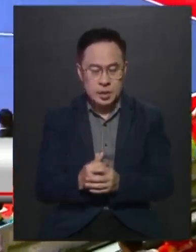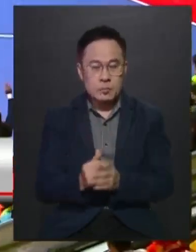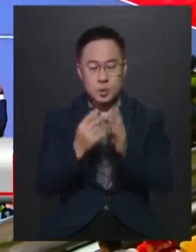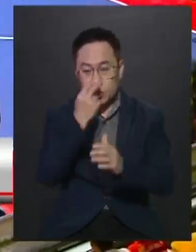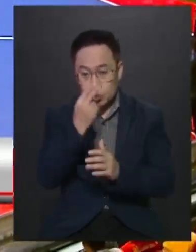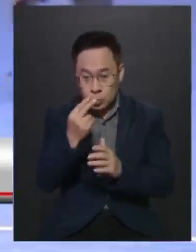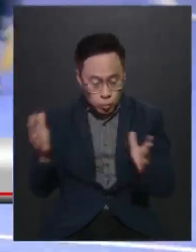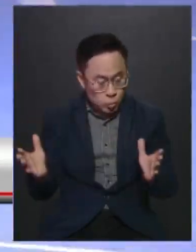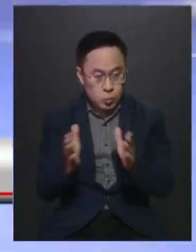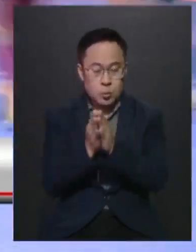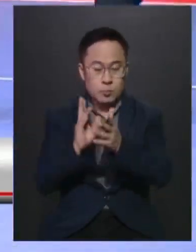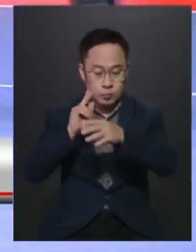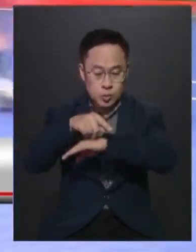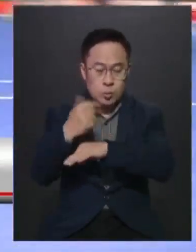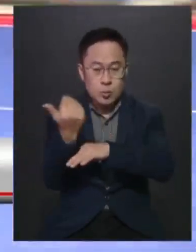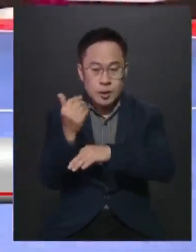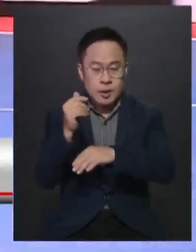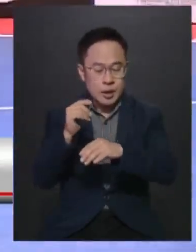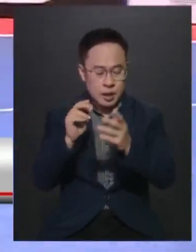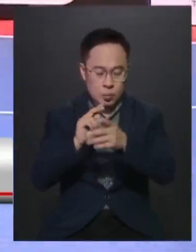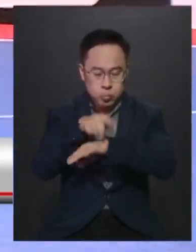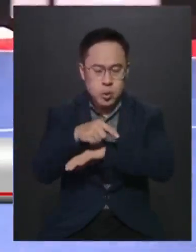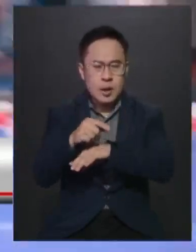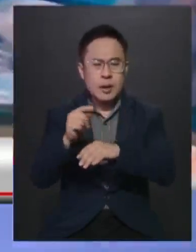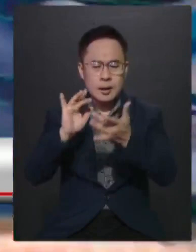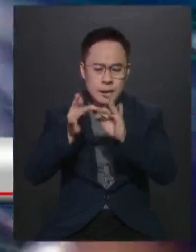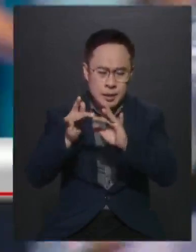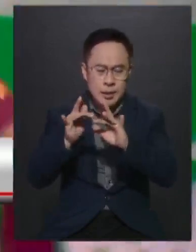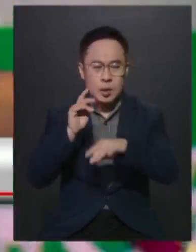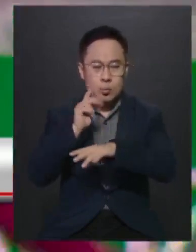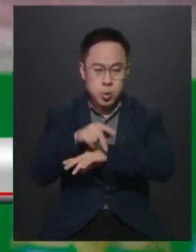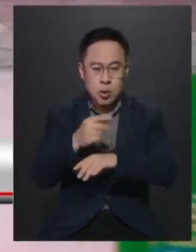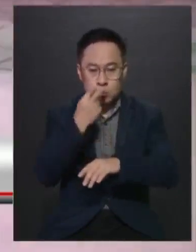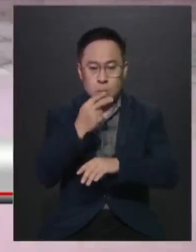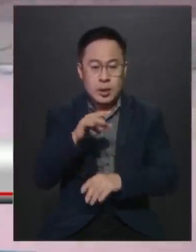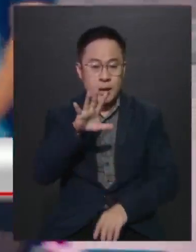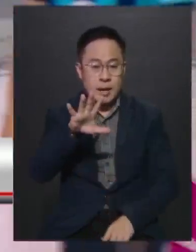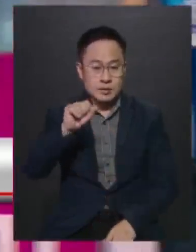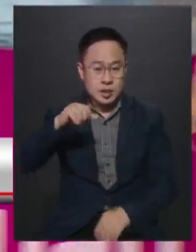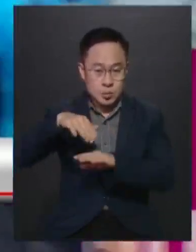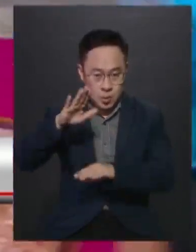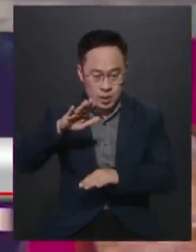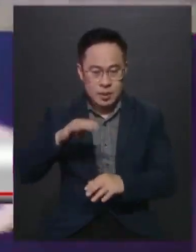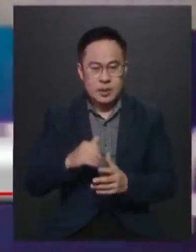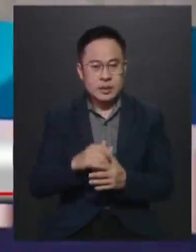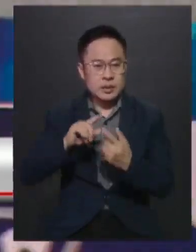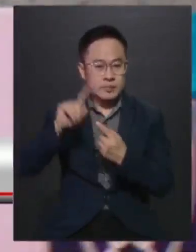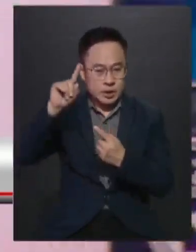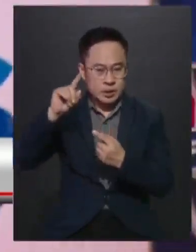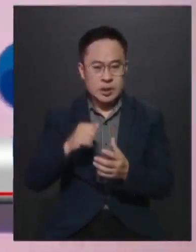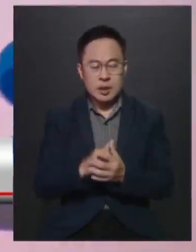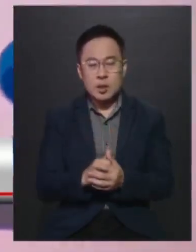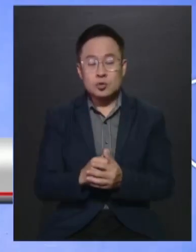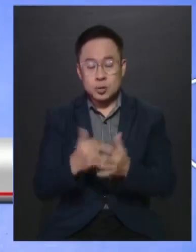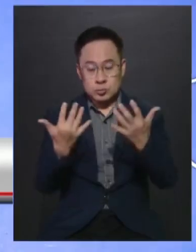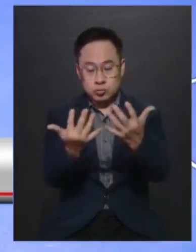5973 4วิวครับอืนอกนนอกเหนือจากนั้นแล้วครับเกมคู่ระหว่างบลูเวฟชนบุรีกับBlack PEเนี่ยก็ยังมีผู้ชมเข้า